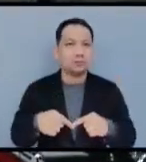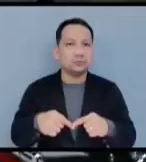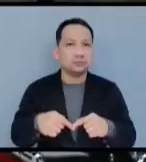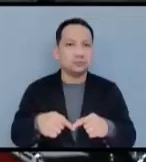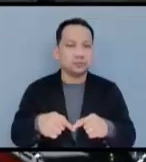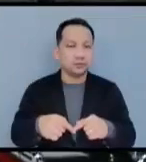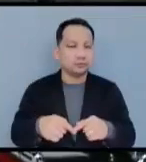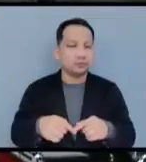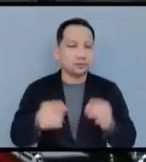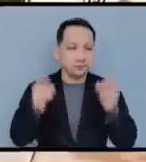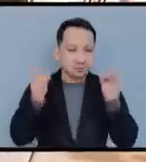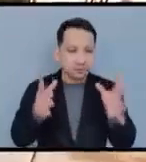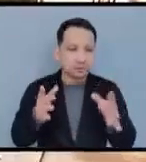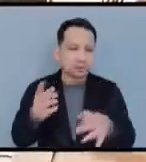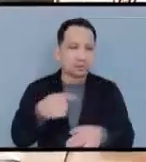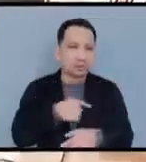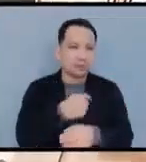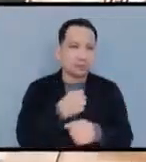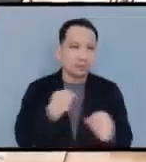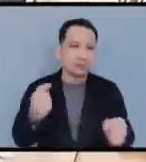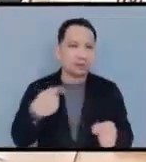kapahamakan.